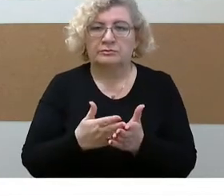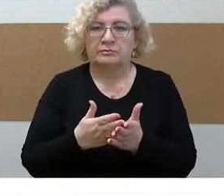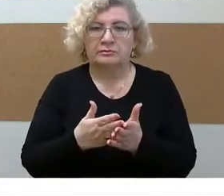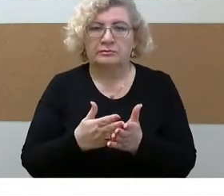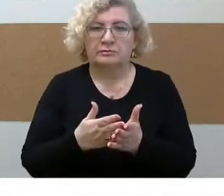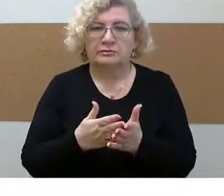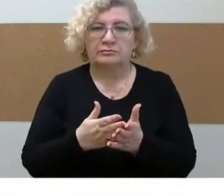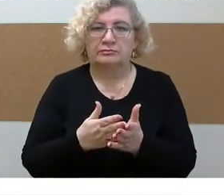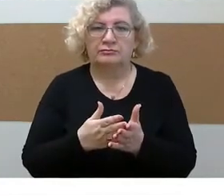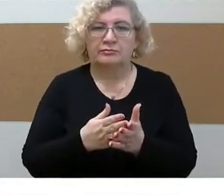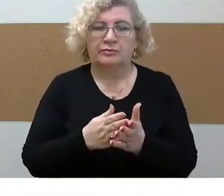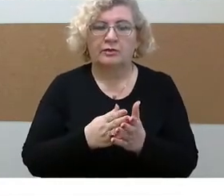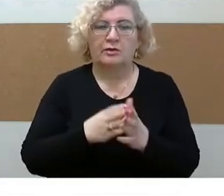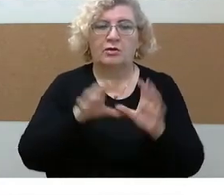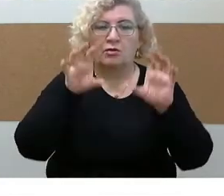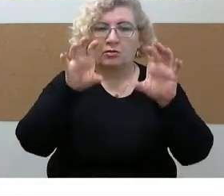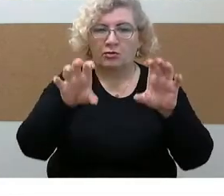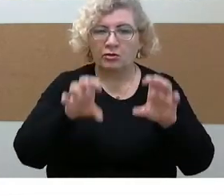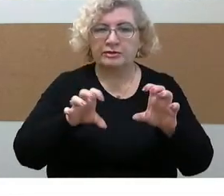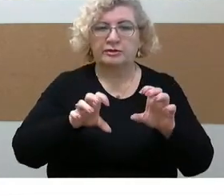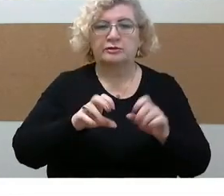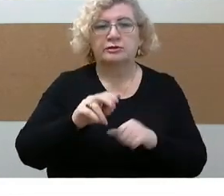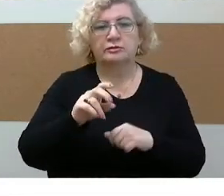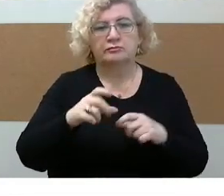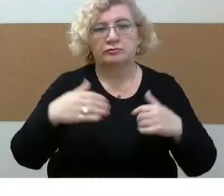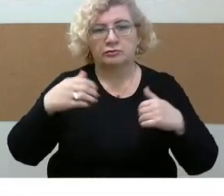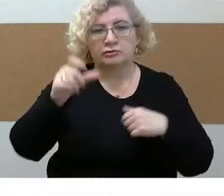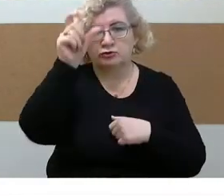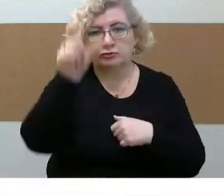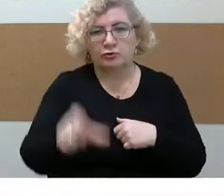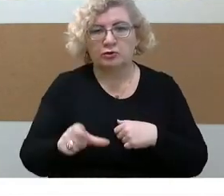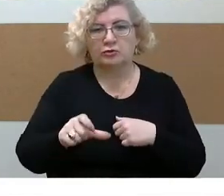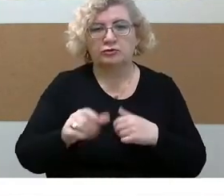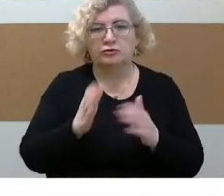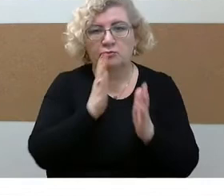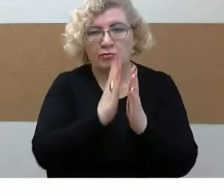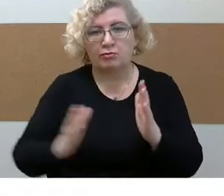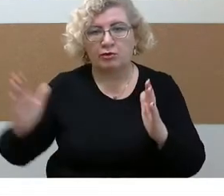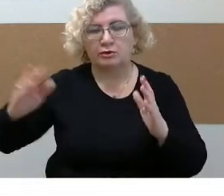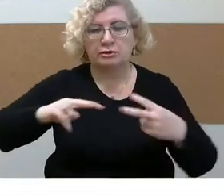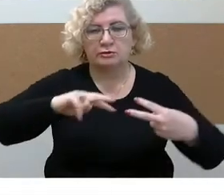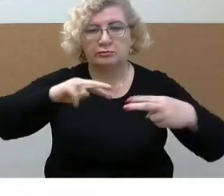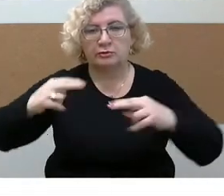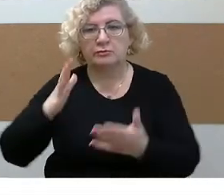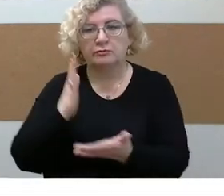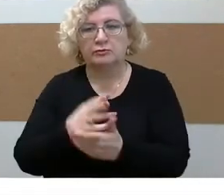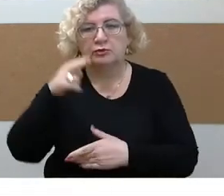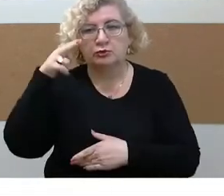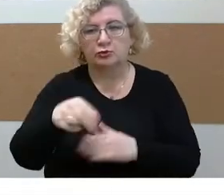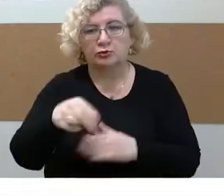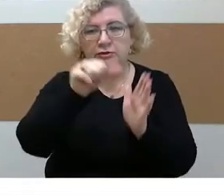civilinio proceso kodekso pakeitimai 2016 metais peržiūrėjo veiksnumą